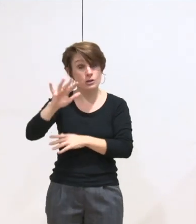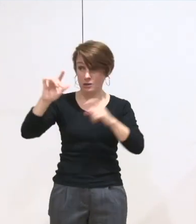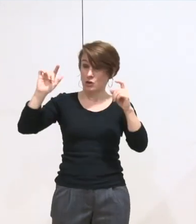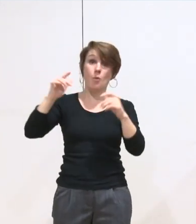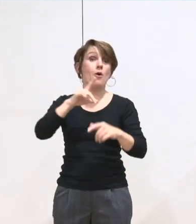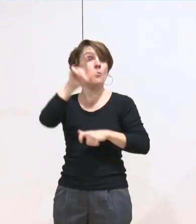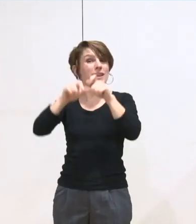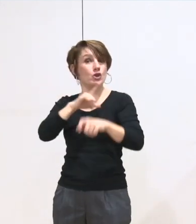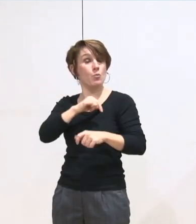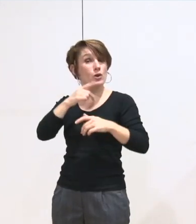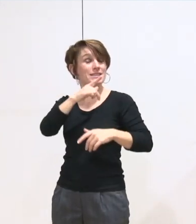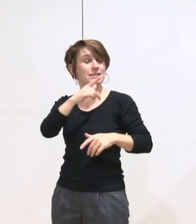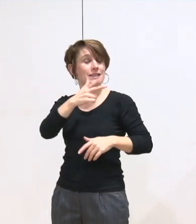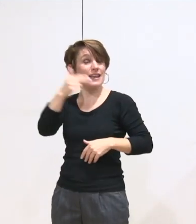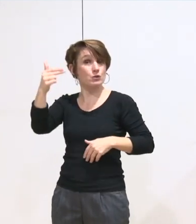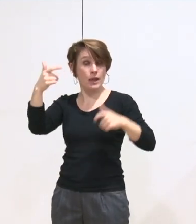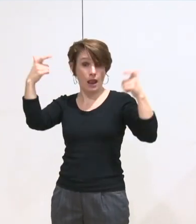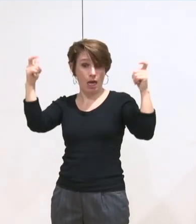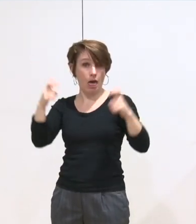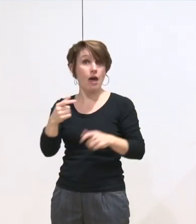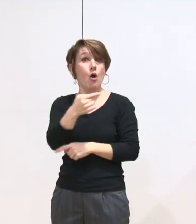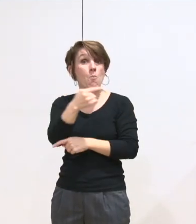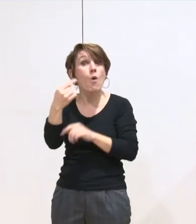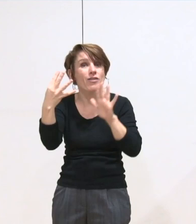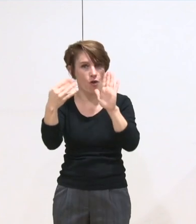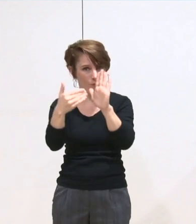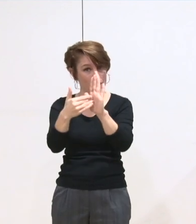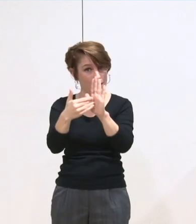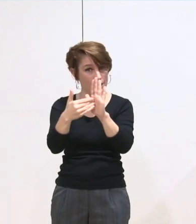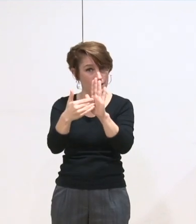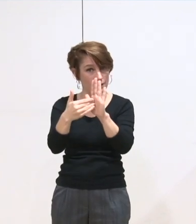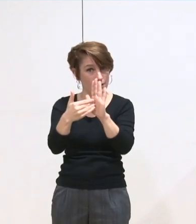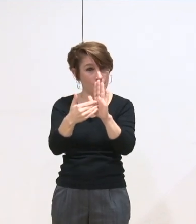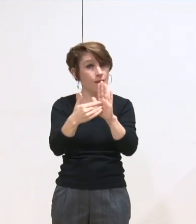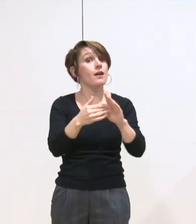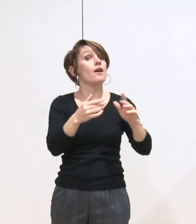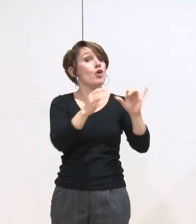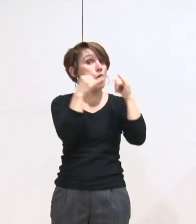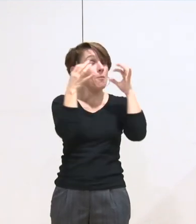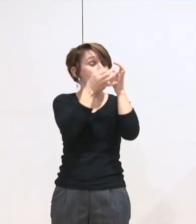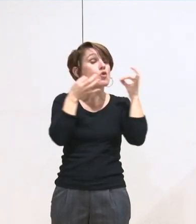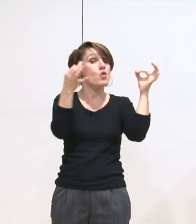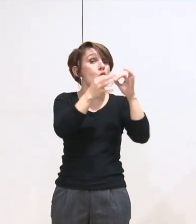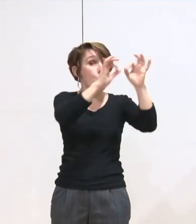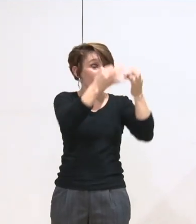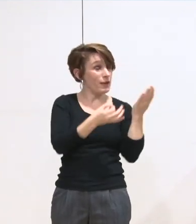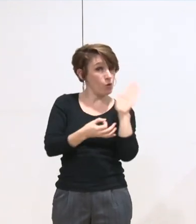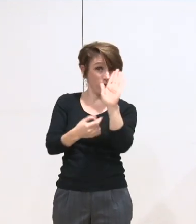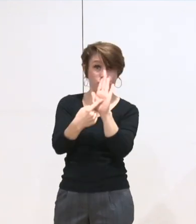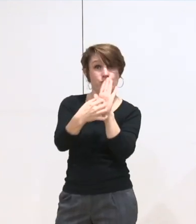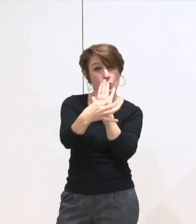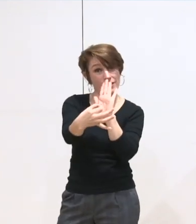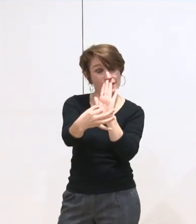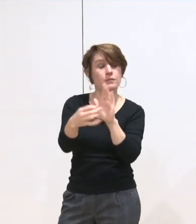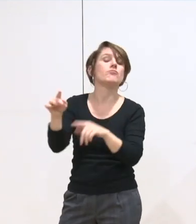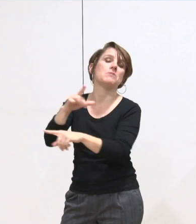policiers nationaux entre 2007 et 2012. C'est le rapport de la Cour des comptes de mars 2013 qui le dit. 13 000 même selon les